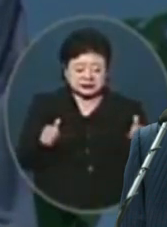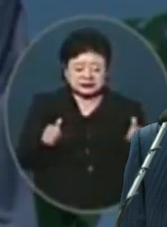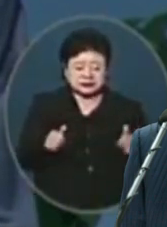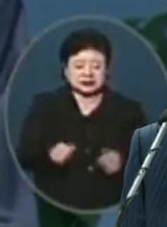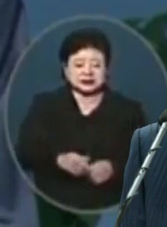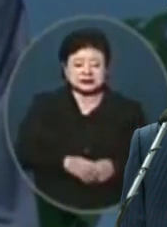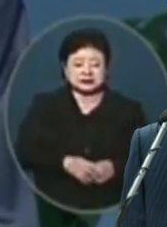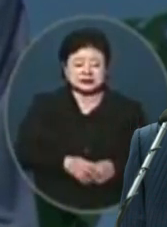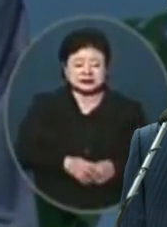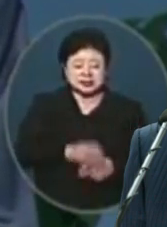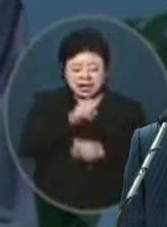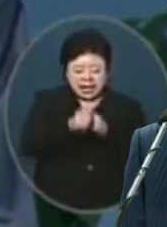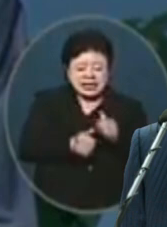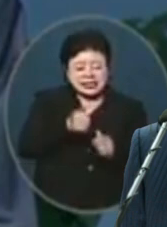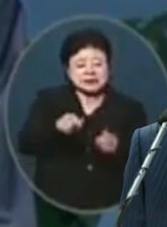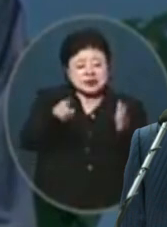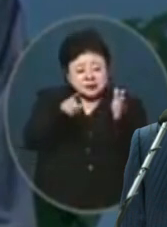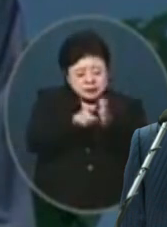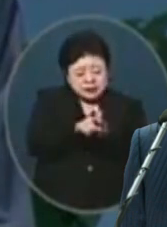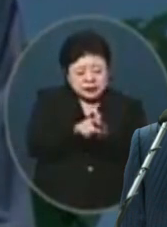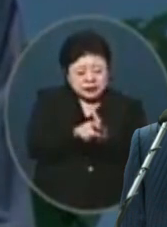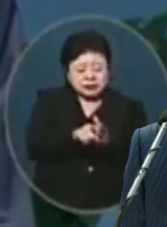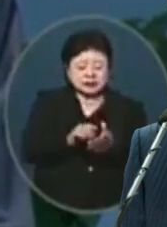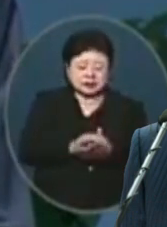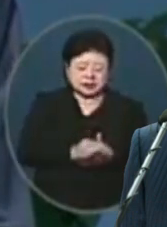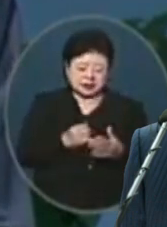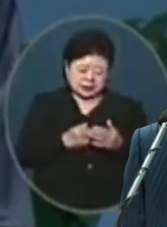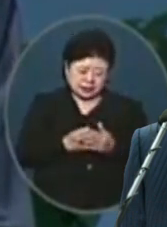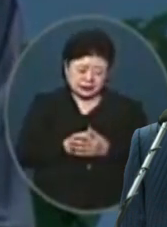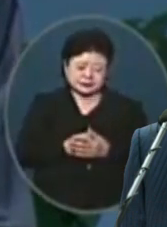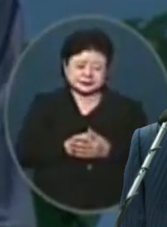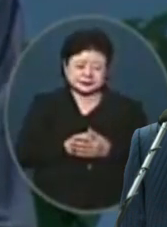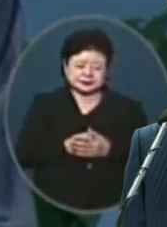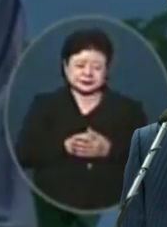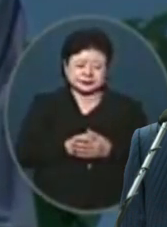그만큼 하나님을 믿었고 하나님을 사랑했습니다.